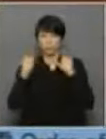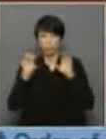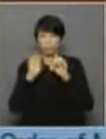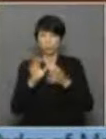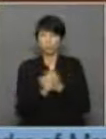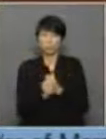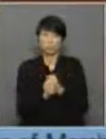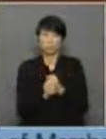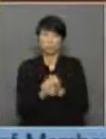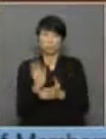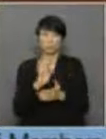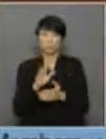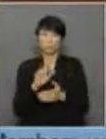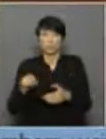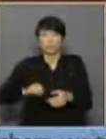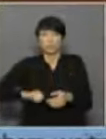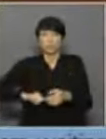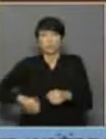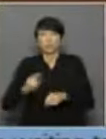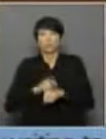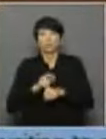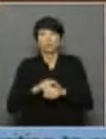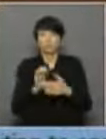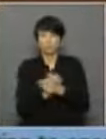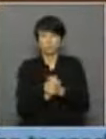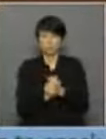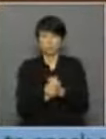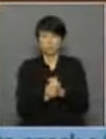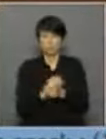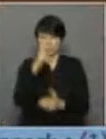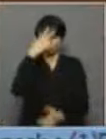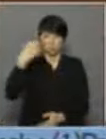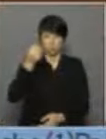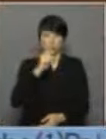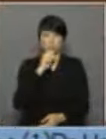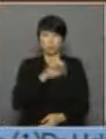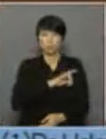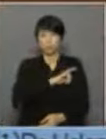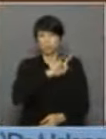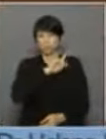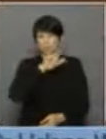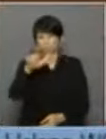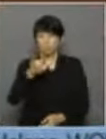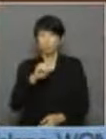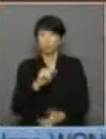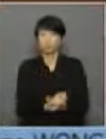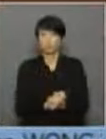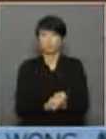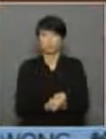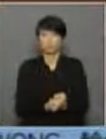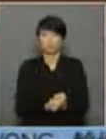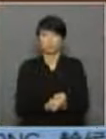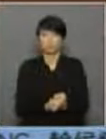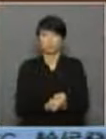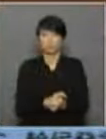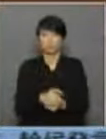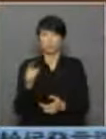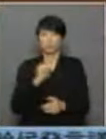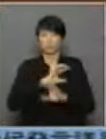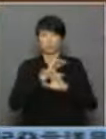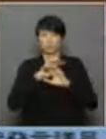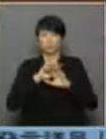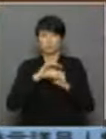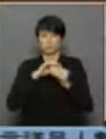不需要遲廢，即係局長亦都有份去，佢自己都好清楚。佢嗰啲即係譬如環保署啲同